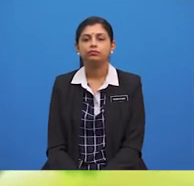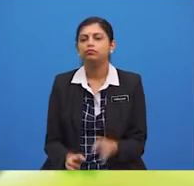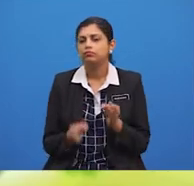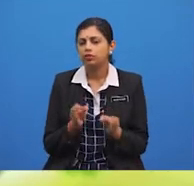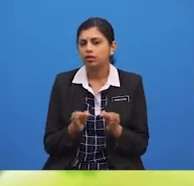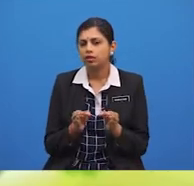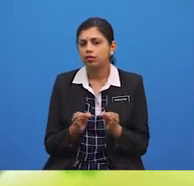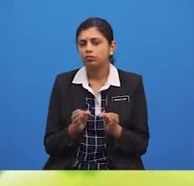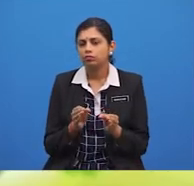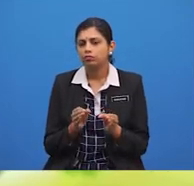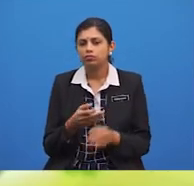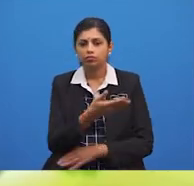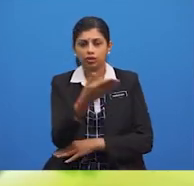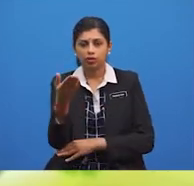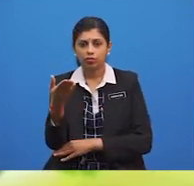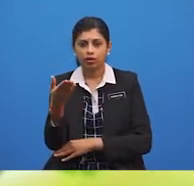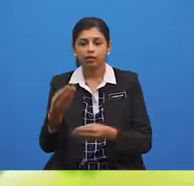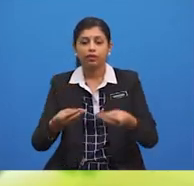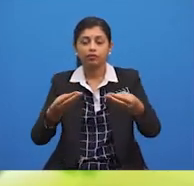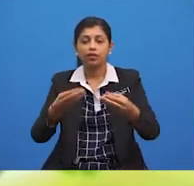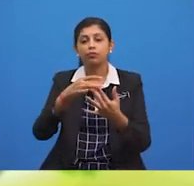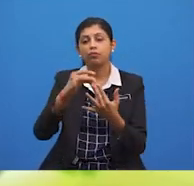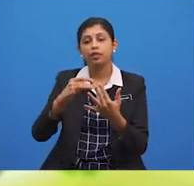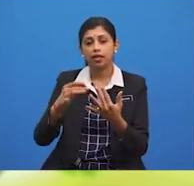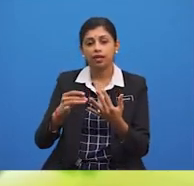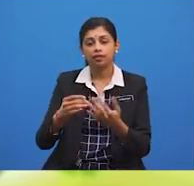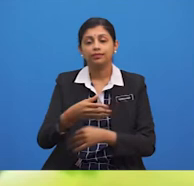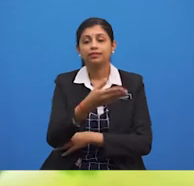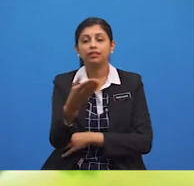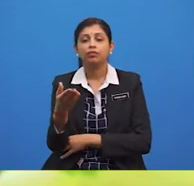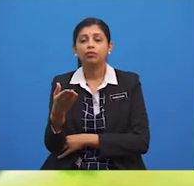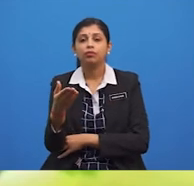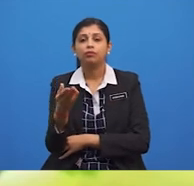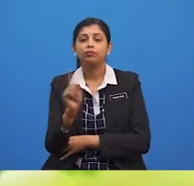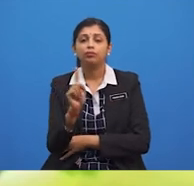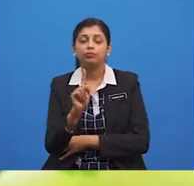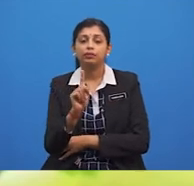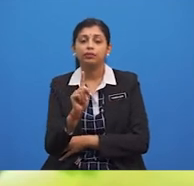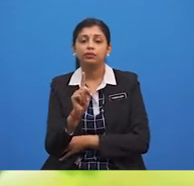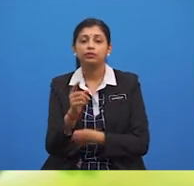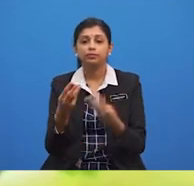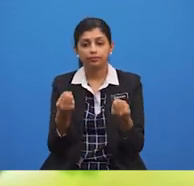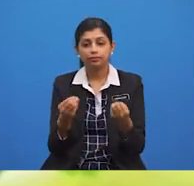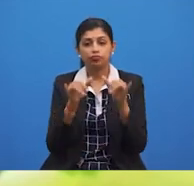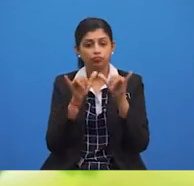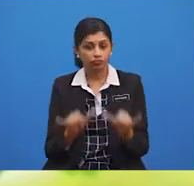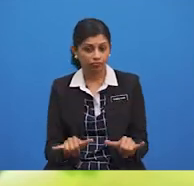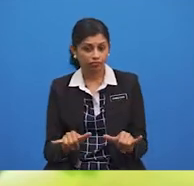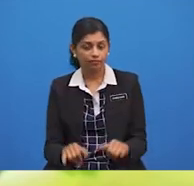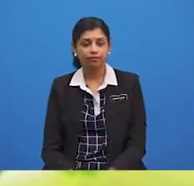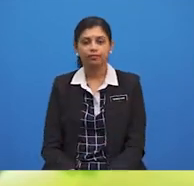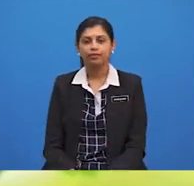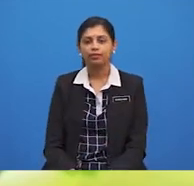Sekiranya murid-murid diberi pilihan, di manakah kawasan yang murid-murid ingin tinggal?